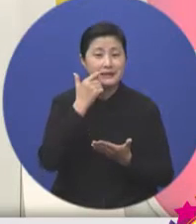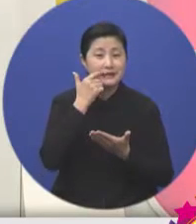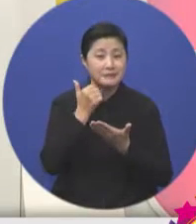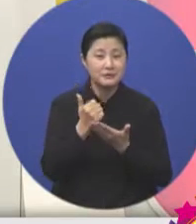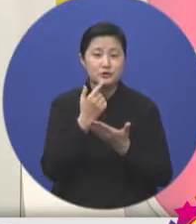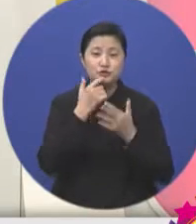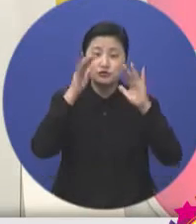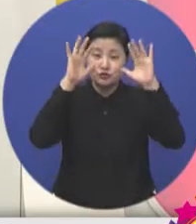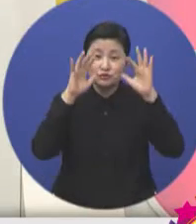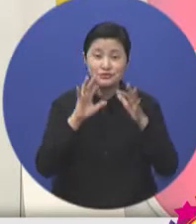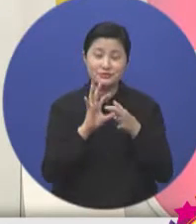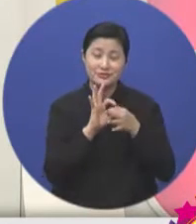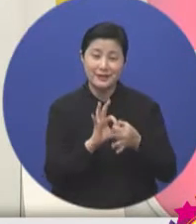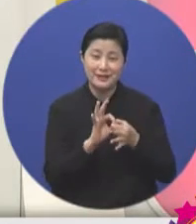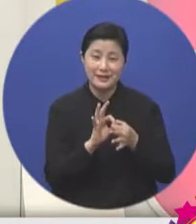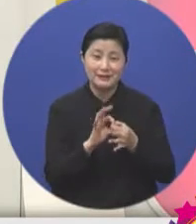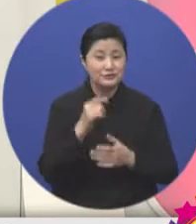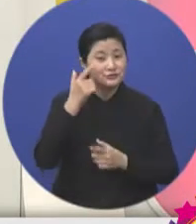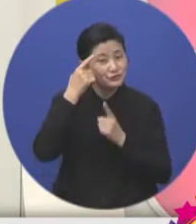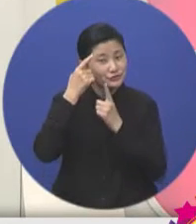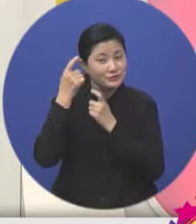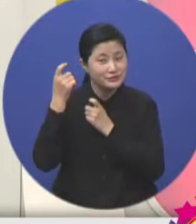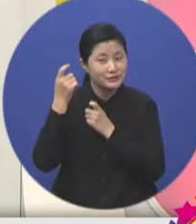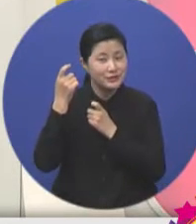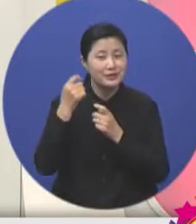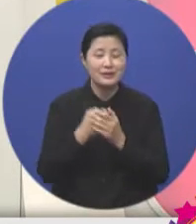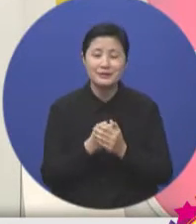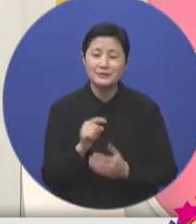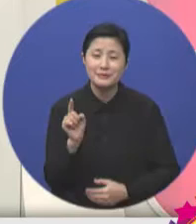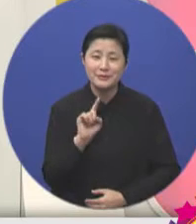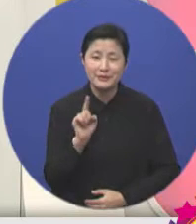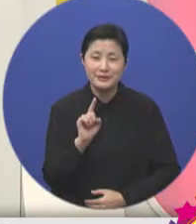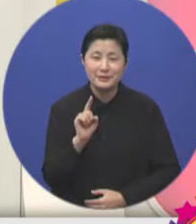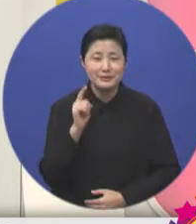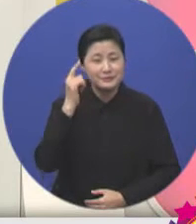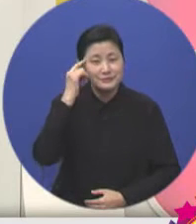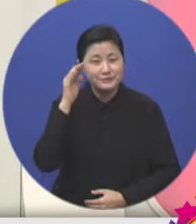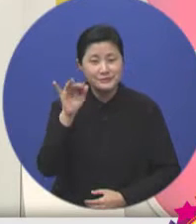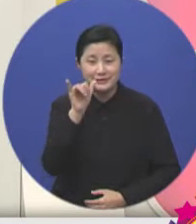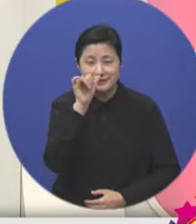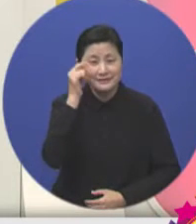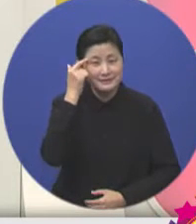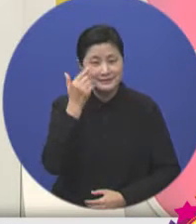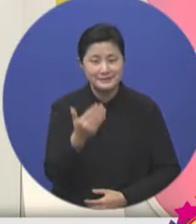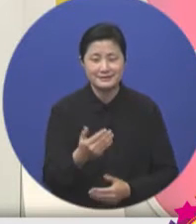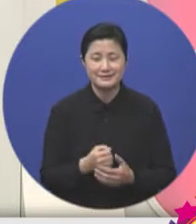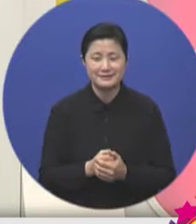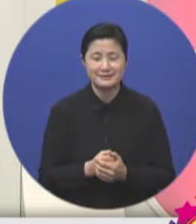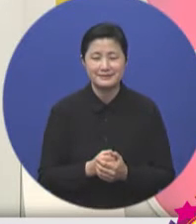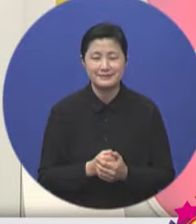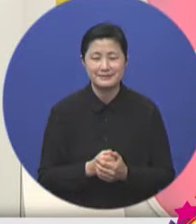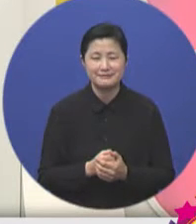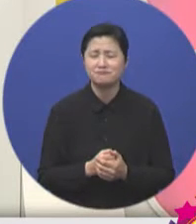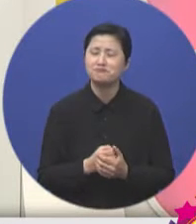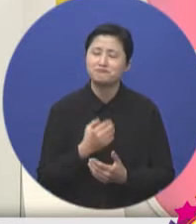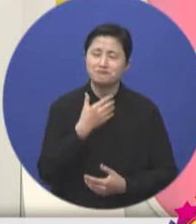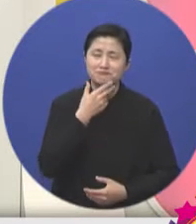아버님은 눈에 관련된 뭐 이렇게 추억이나 뭐 그런 것들 있을까요? 글쎄요.